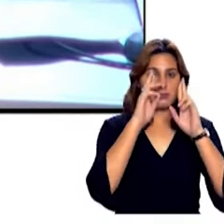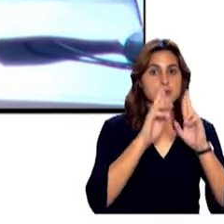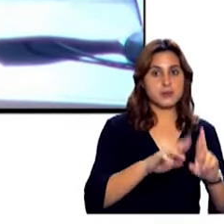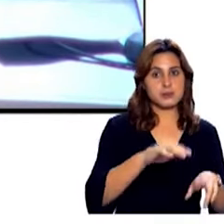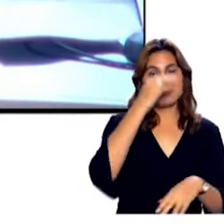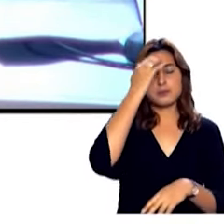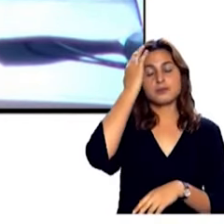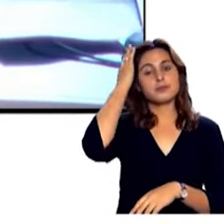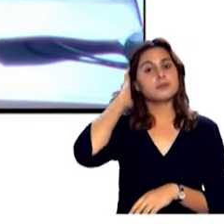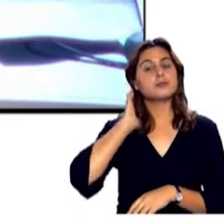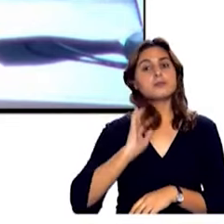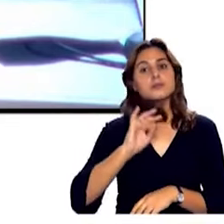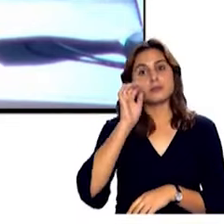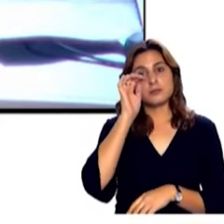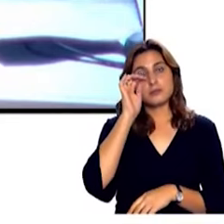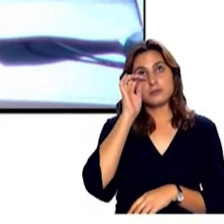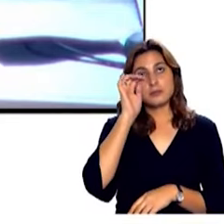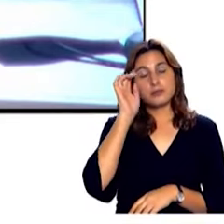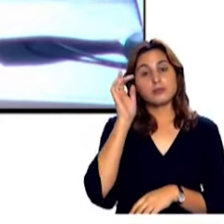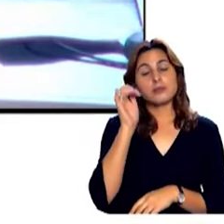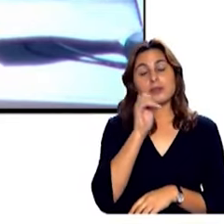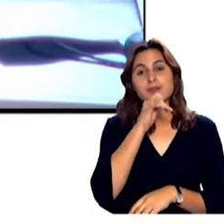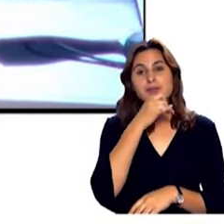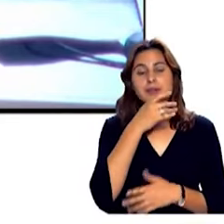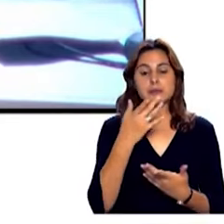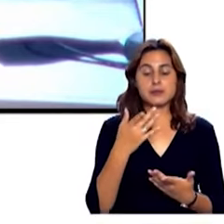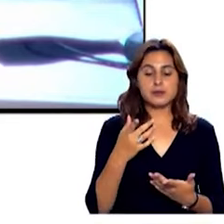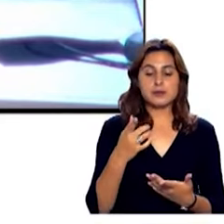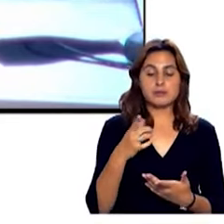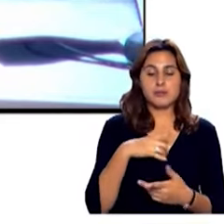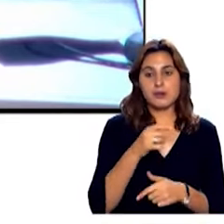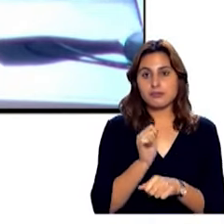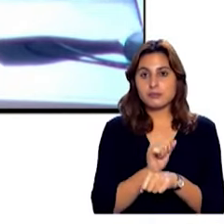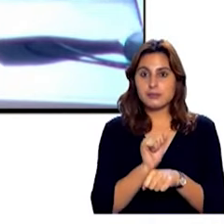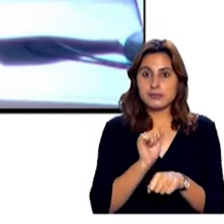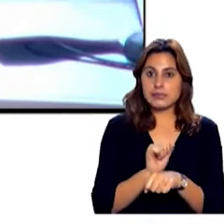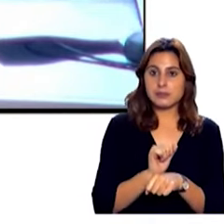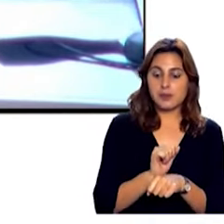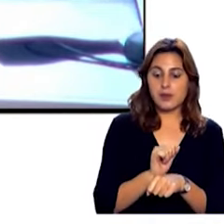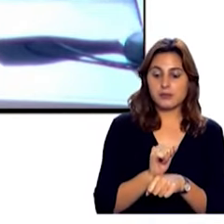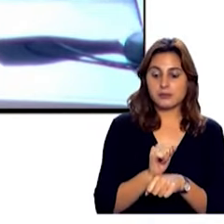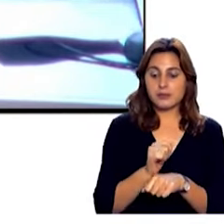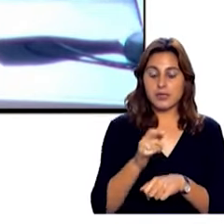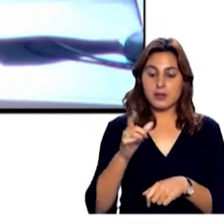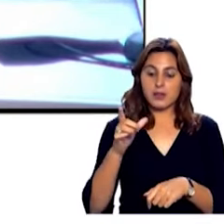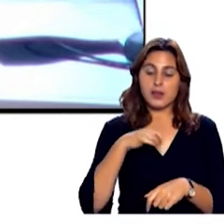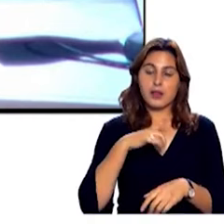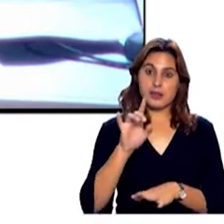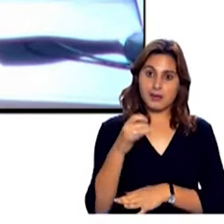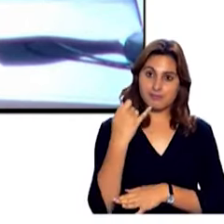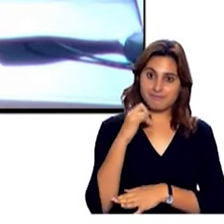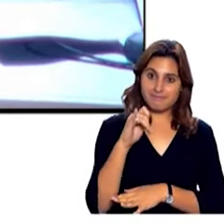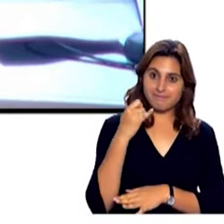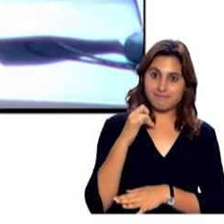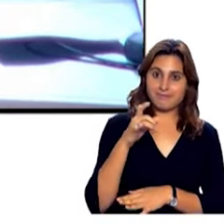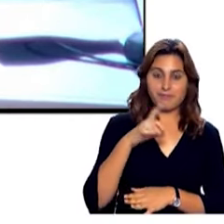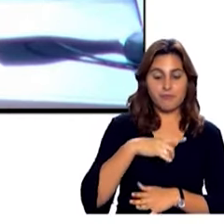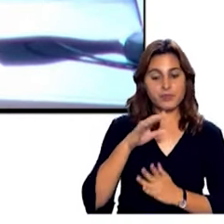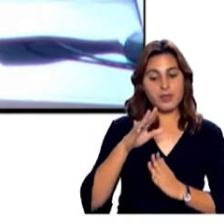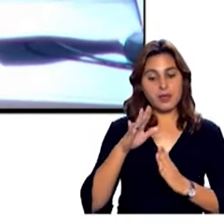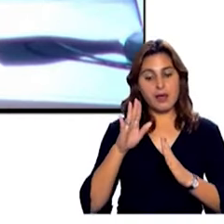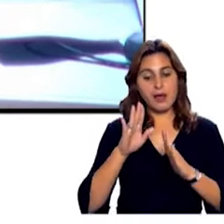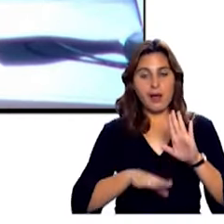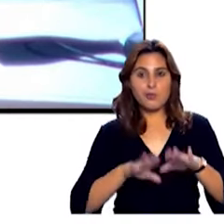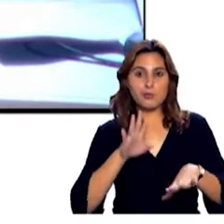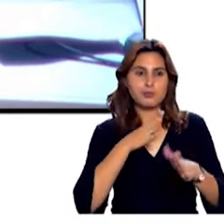pasais présage Pour l'italie Il n'y a pas suffisamment de procédure Pour Avis parce que les juges ont beaucoup de